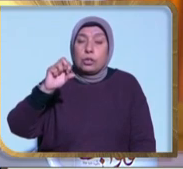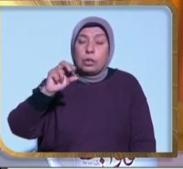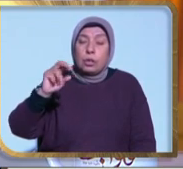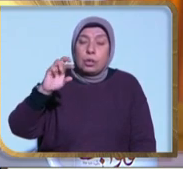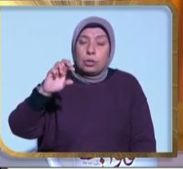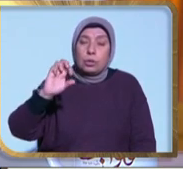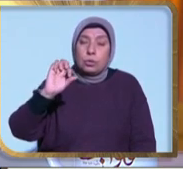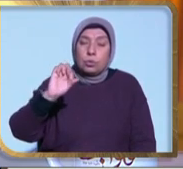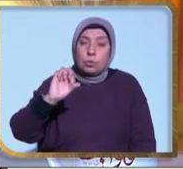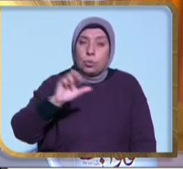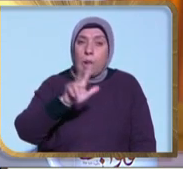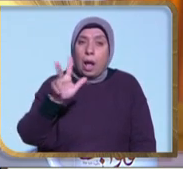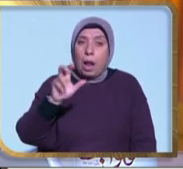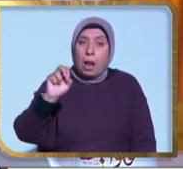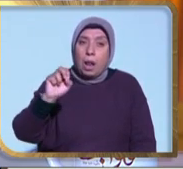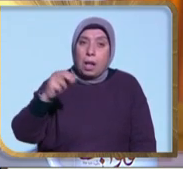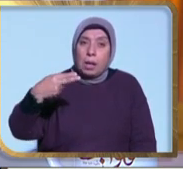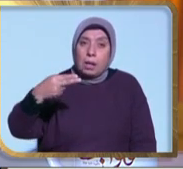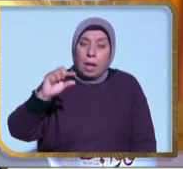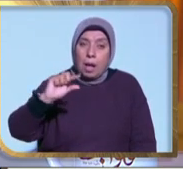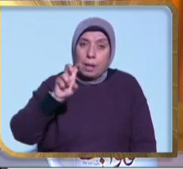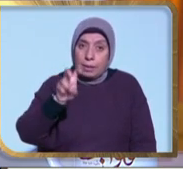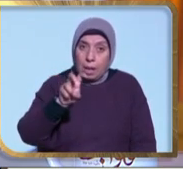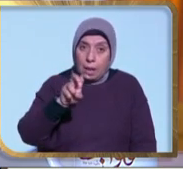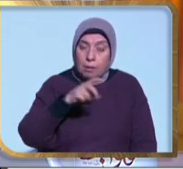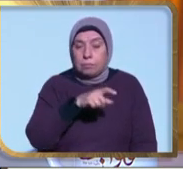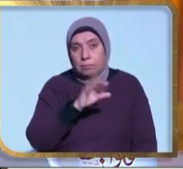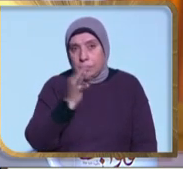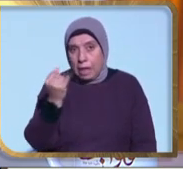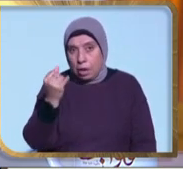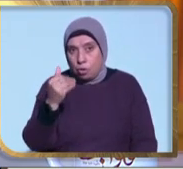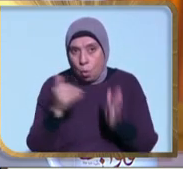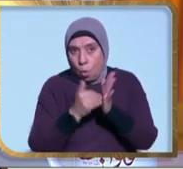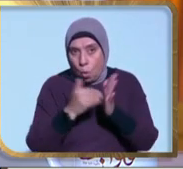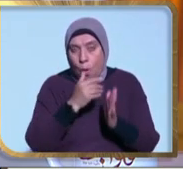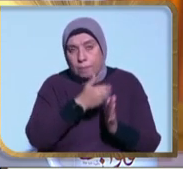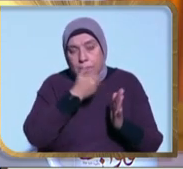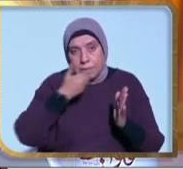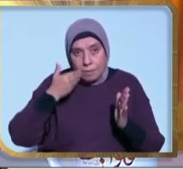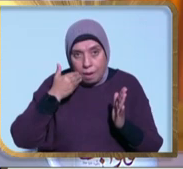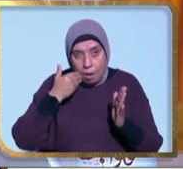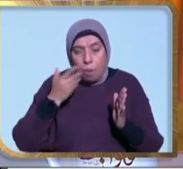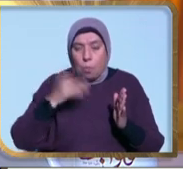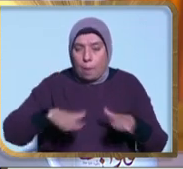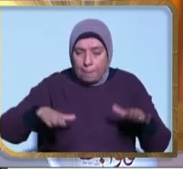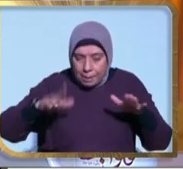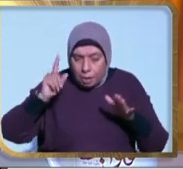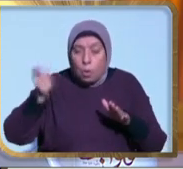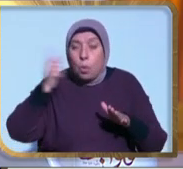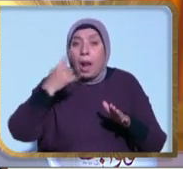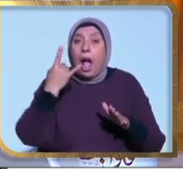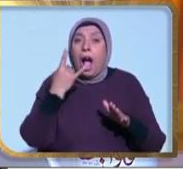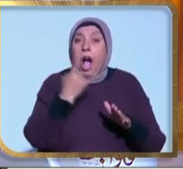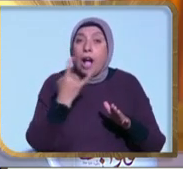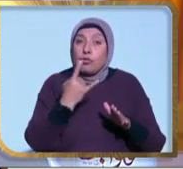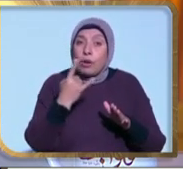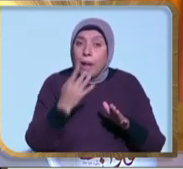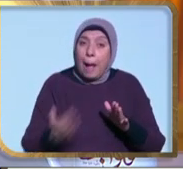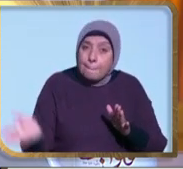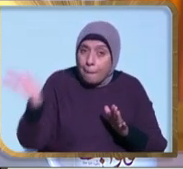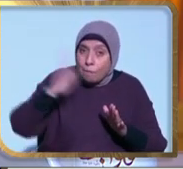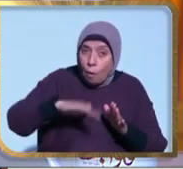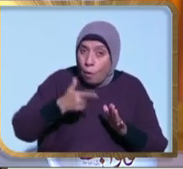ايام اخرى من شهر ذي الحجه كما قال الله تعالى ووعدنا موسى 30